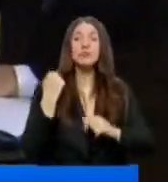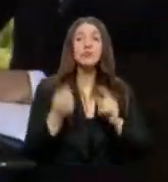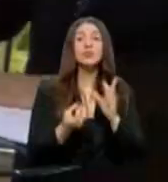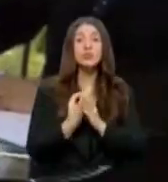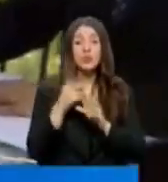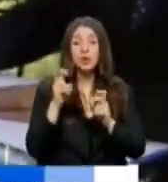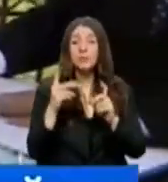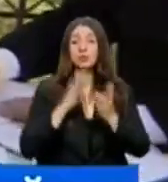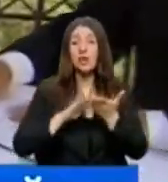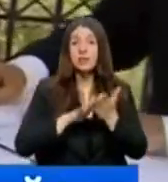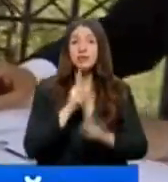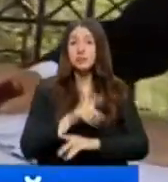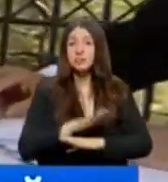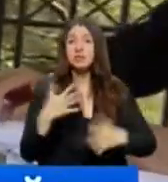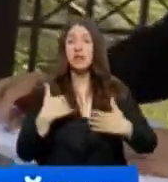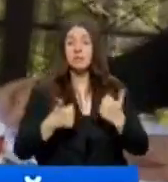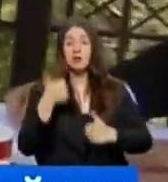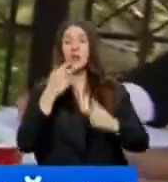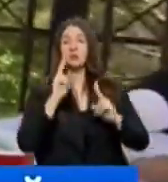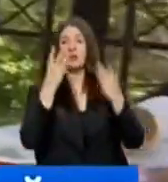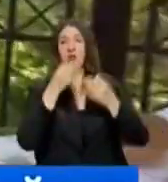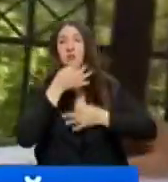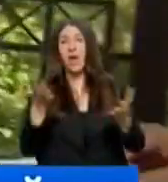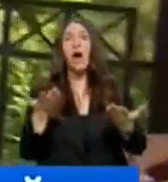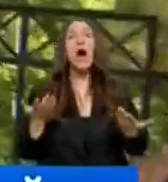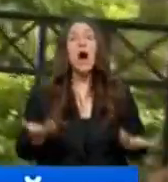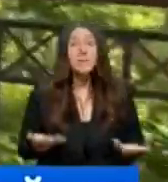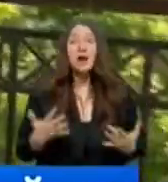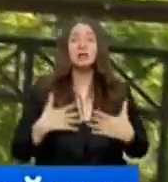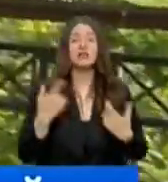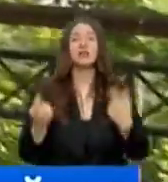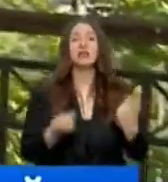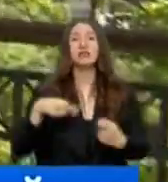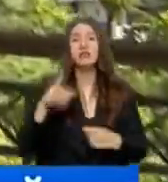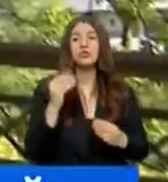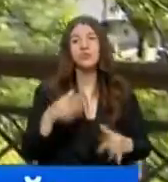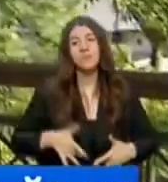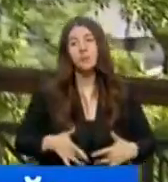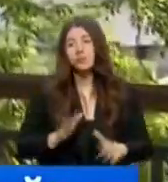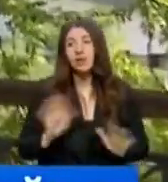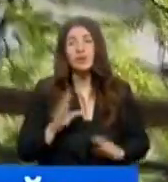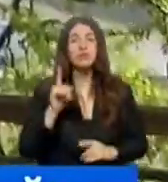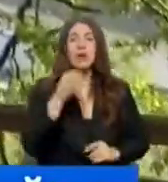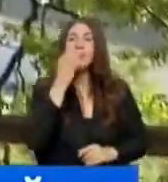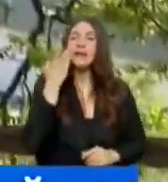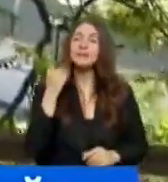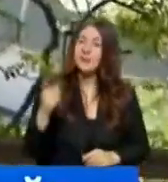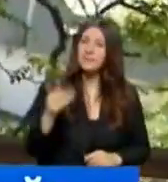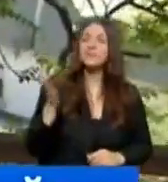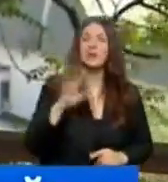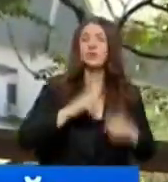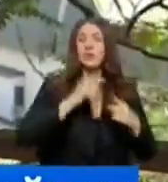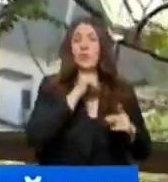konuda bir düzenleme geçti. Sağlık Bakanı da müjde olarak duyurdu. Lakin sağlık çalışanları çok da memnun kalmadı. Bununla beni bir izleyelim.